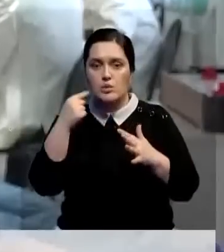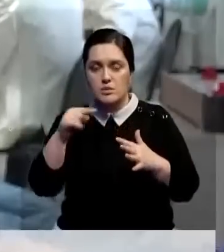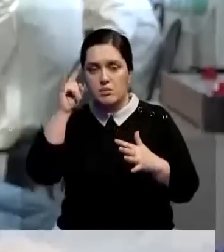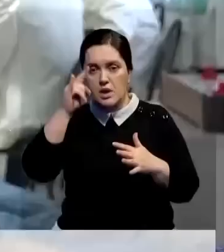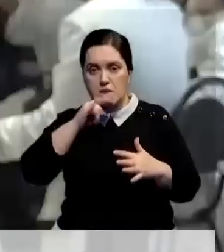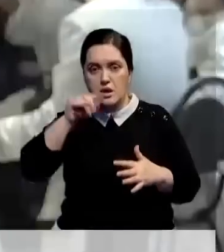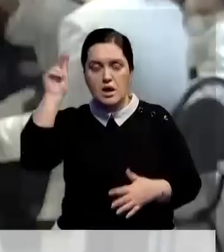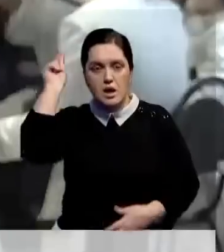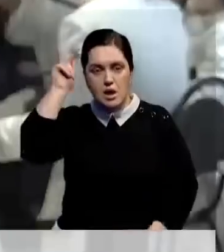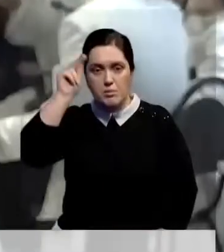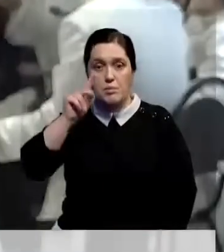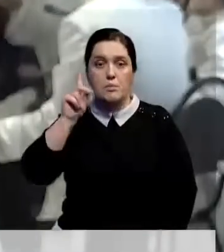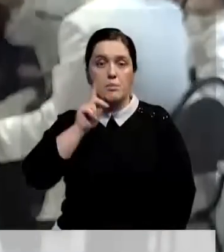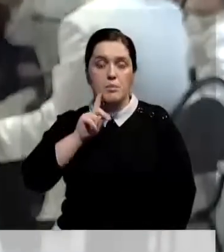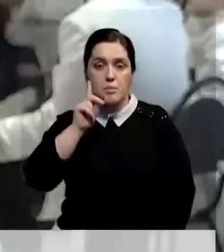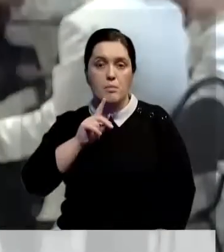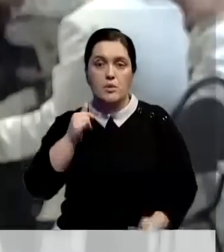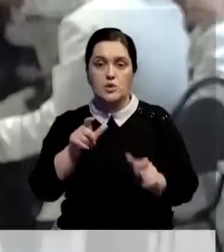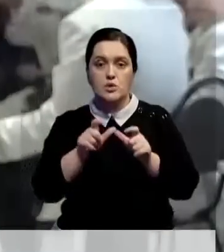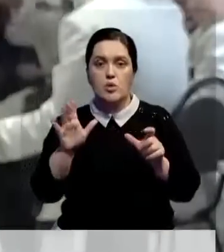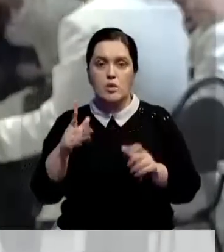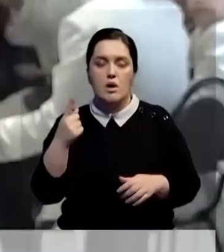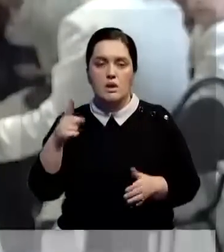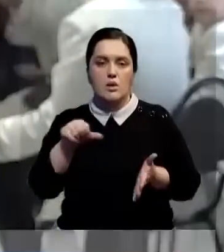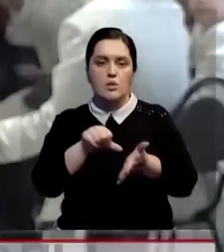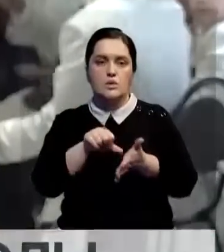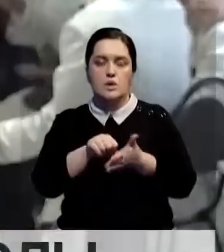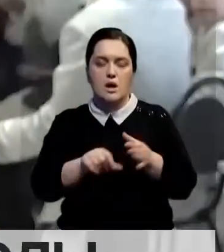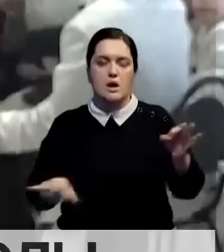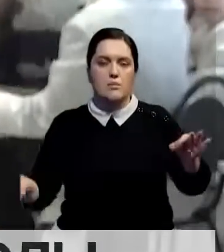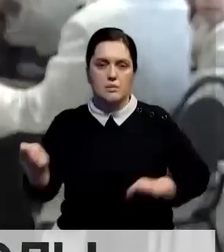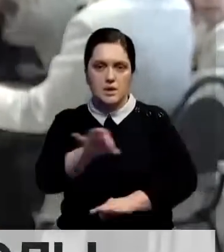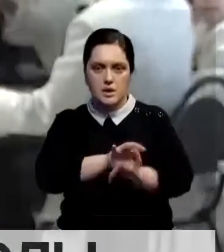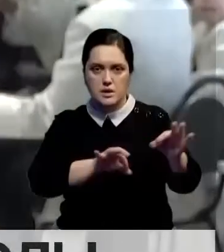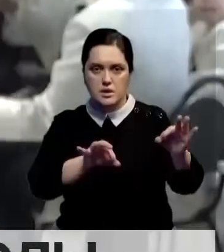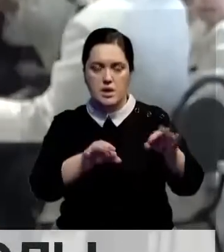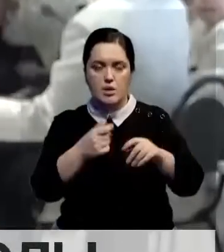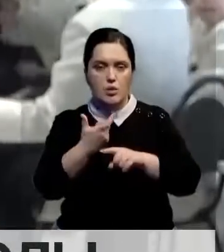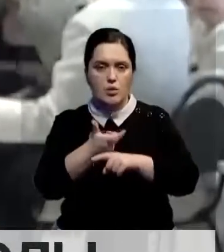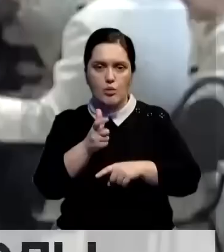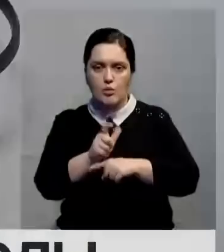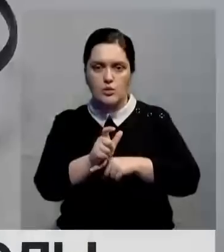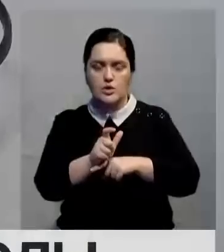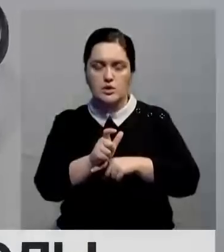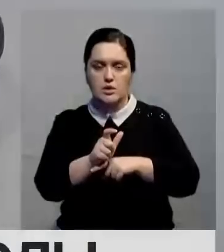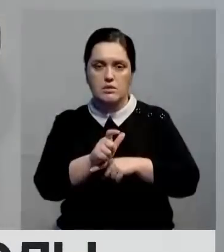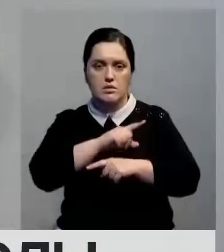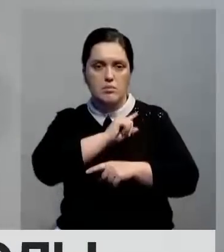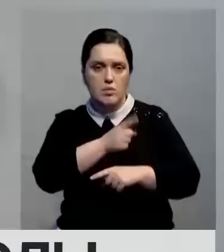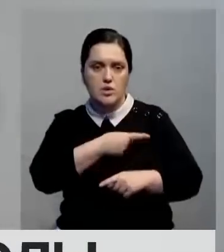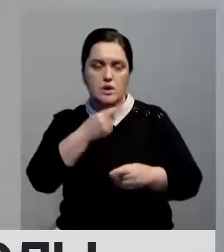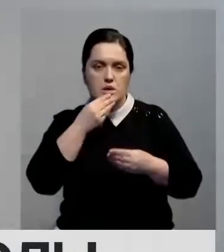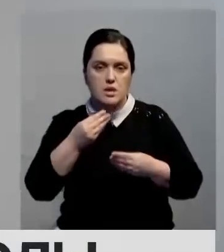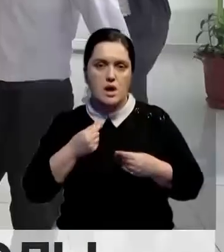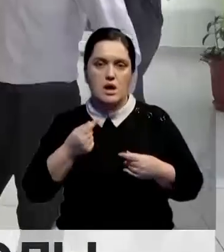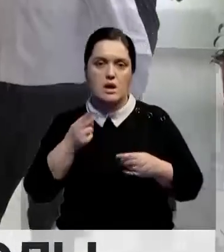языком обучения. Пока вот в области наша школа только одна участвует в этом проекте. Это очень для нас мощный толчок для